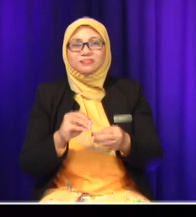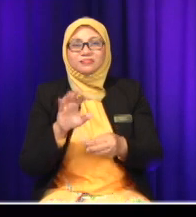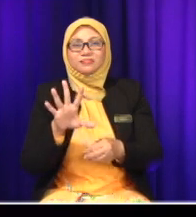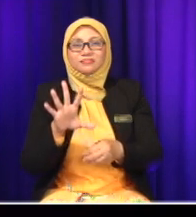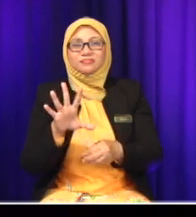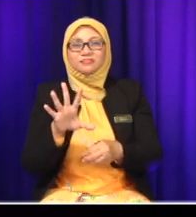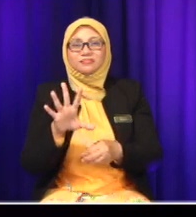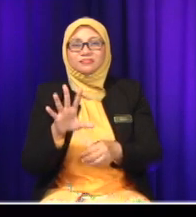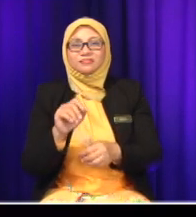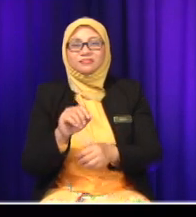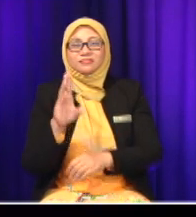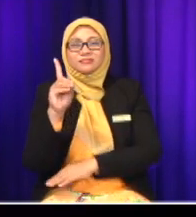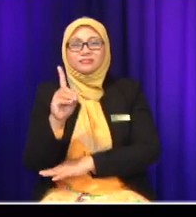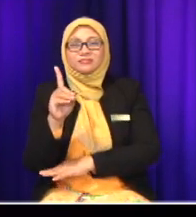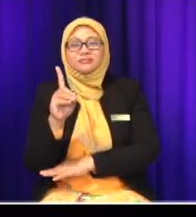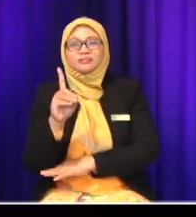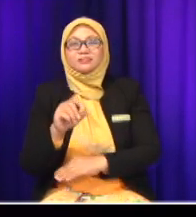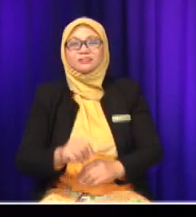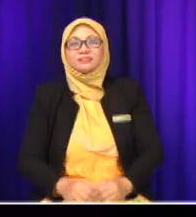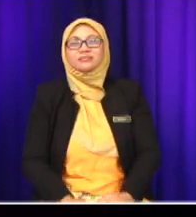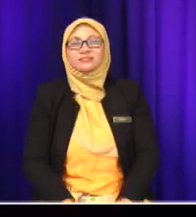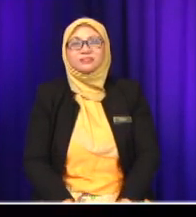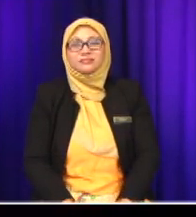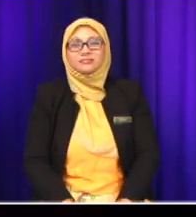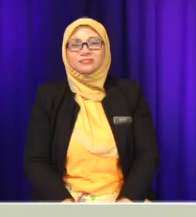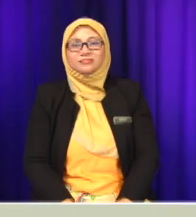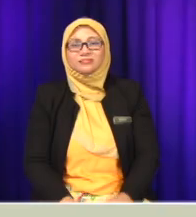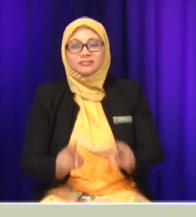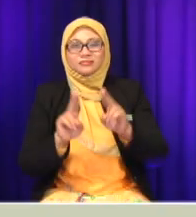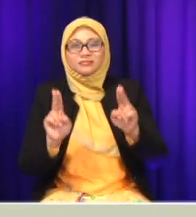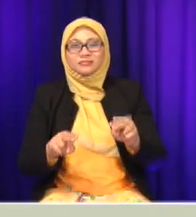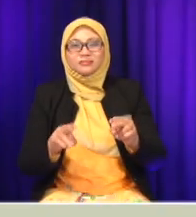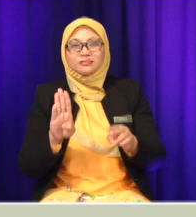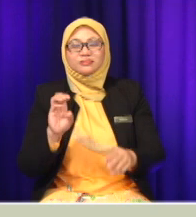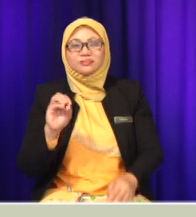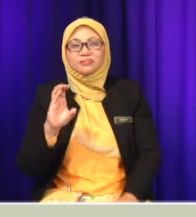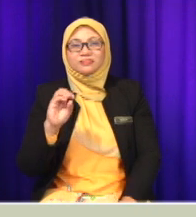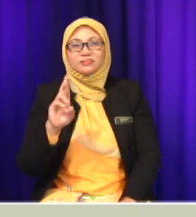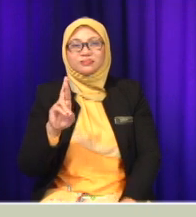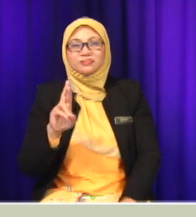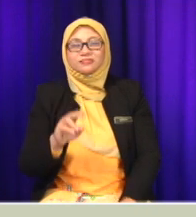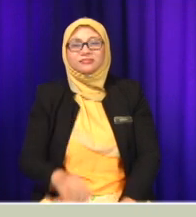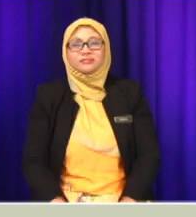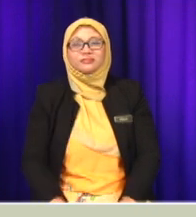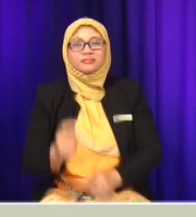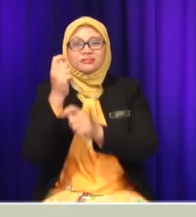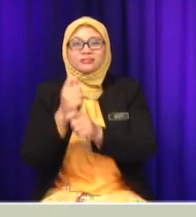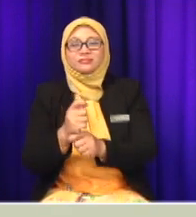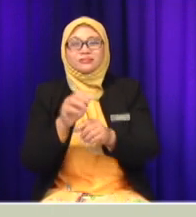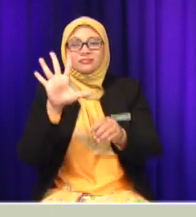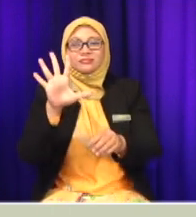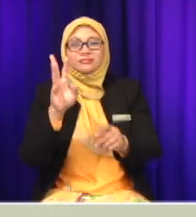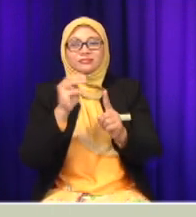adalah yang kelima D okey D iaitu menguji kebocoran pada injab okey tahniah shahfizi lima markah juga untuk